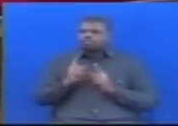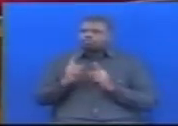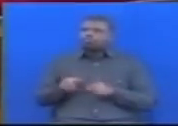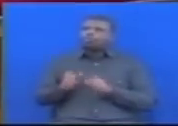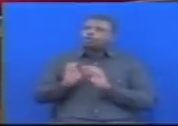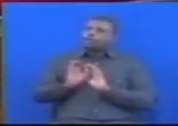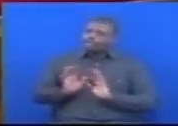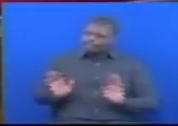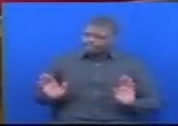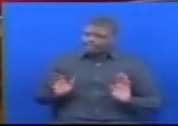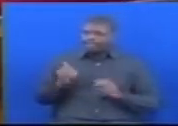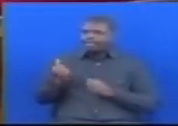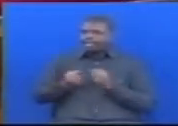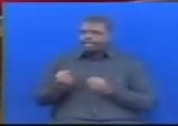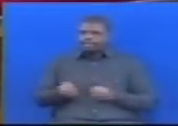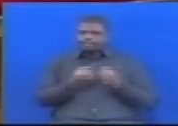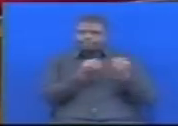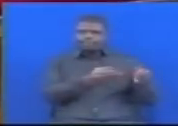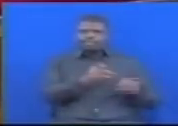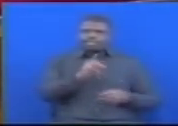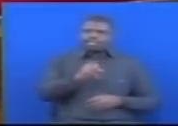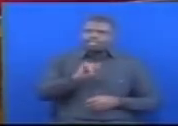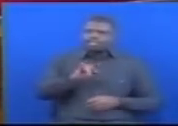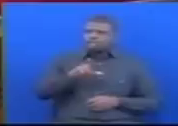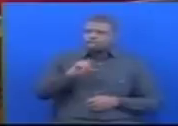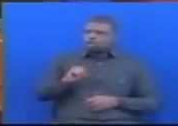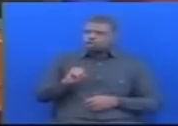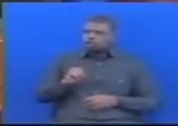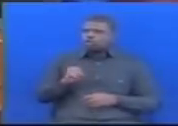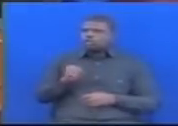Tutakuwa tayari kupeleka gari Kilolo pale ambapo sitakapokuwa zipatikana.